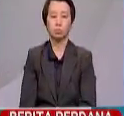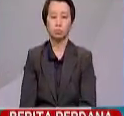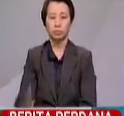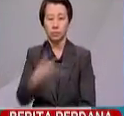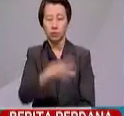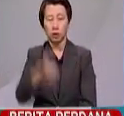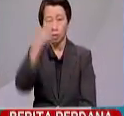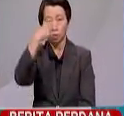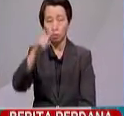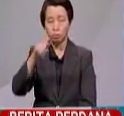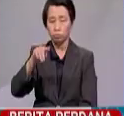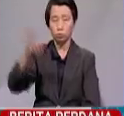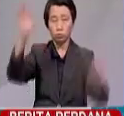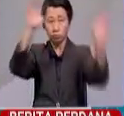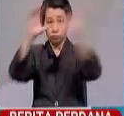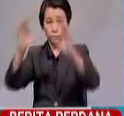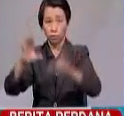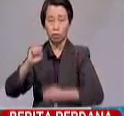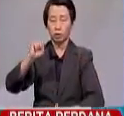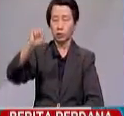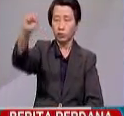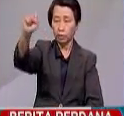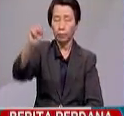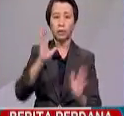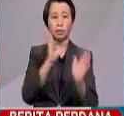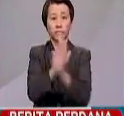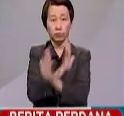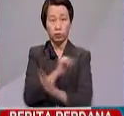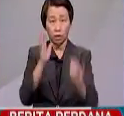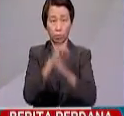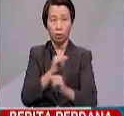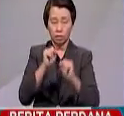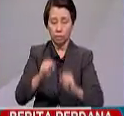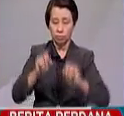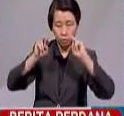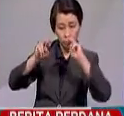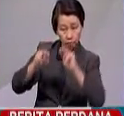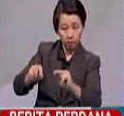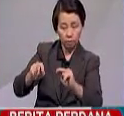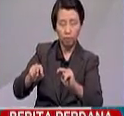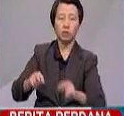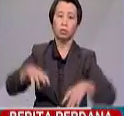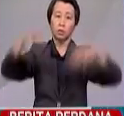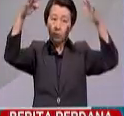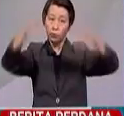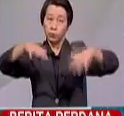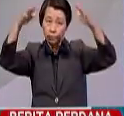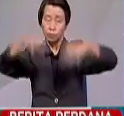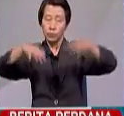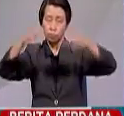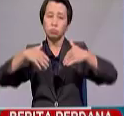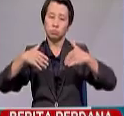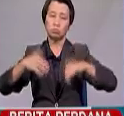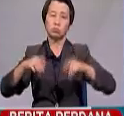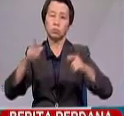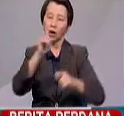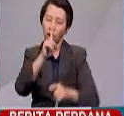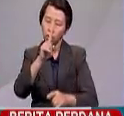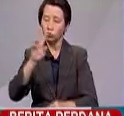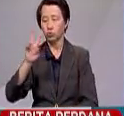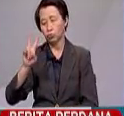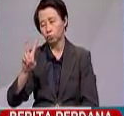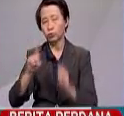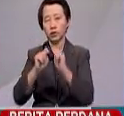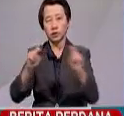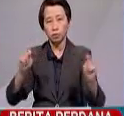Manakala bagi tinjauan cuaca semasa di Sabah dan Sarawak pula dapat diperhatikan ketika ini, hujan kini sedang berlaku di 1-2 tempat